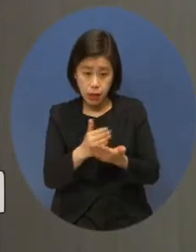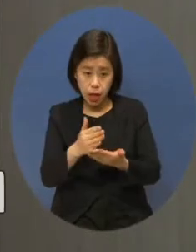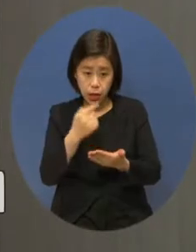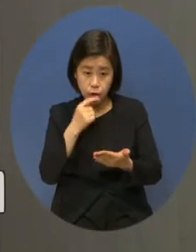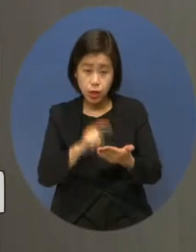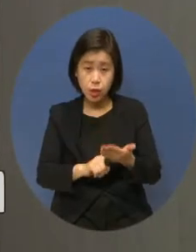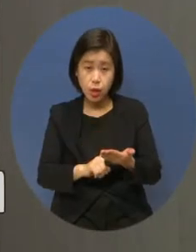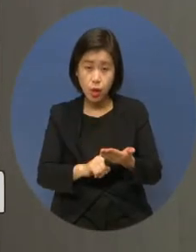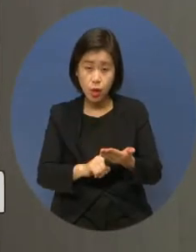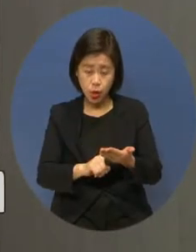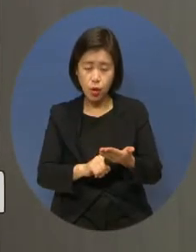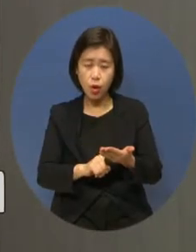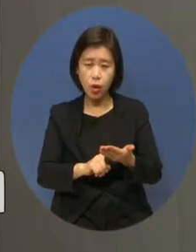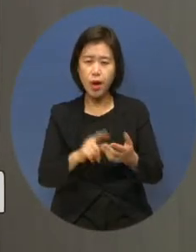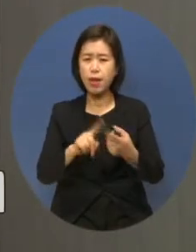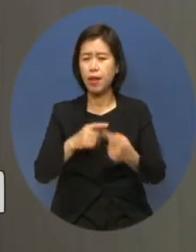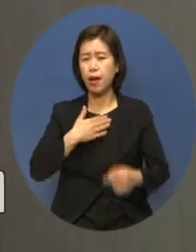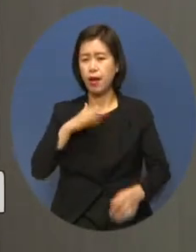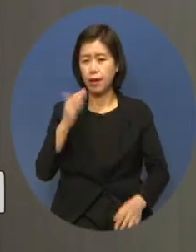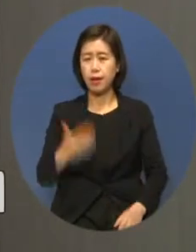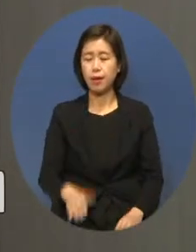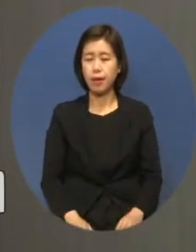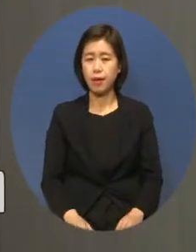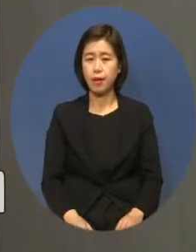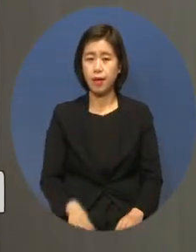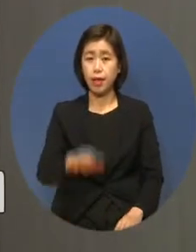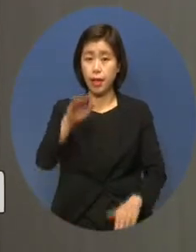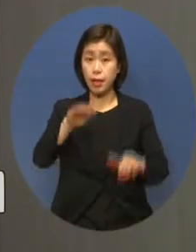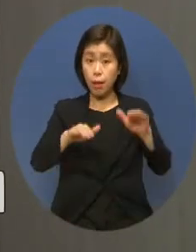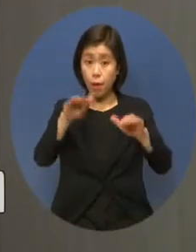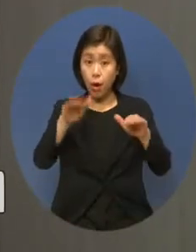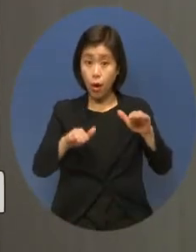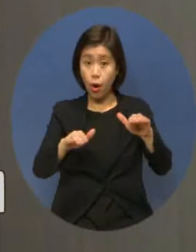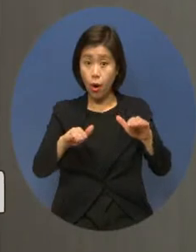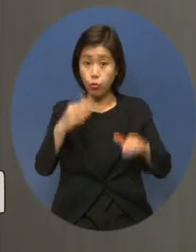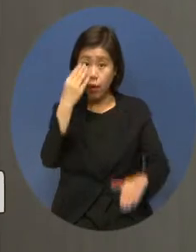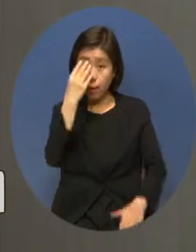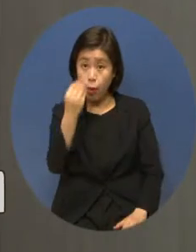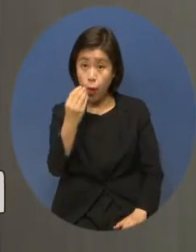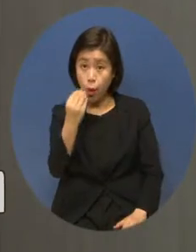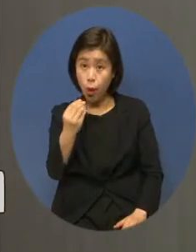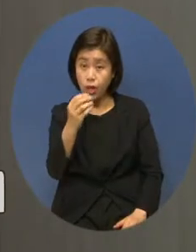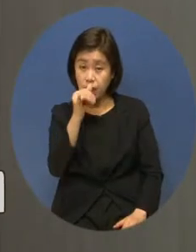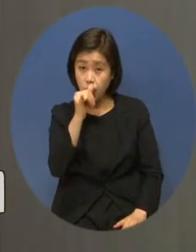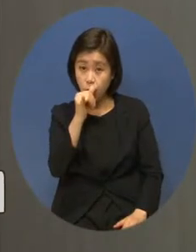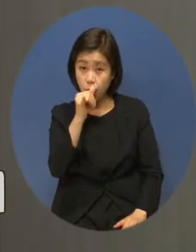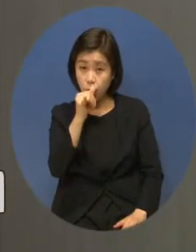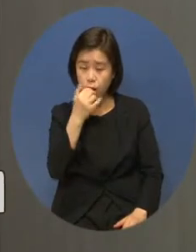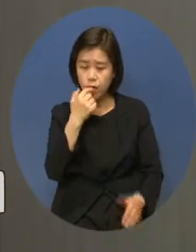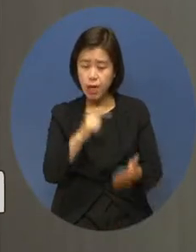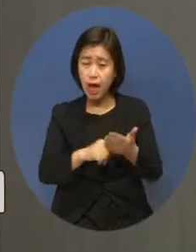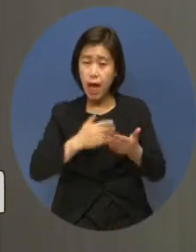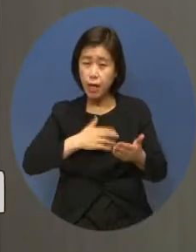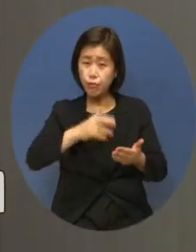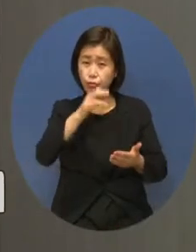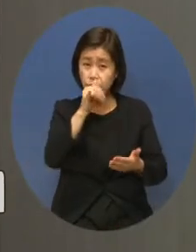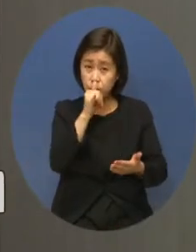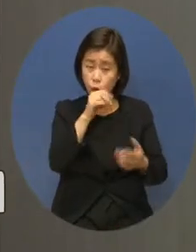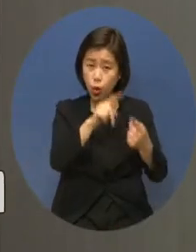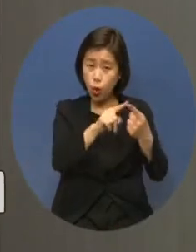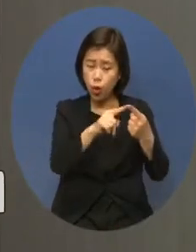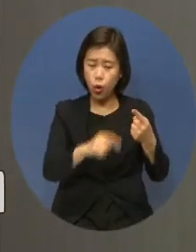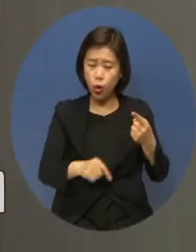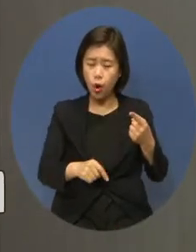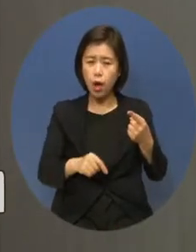걸 전제하고 있는 거거든요. 하지만 차별은 눈에 보이는 차별, 쉽게 인식할 수 있는 차별보다 잘 안 보이는